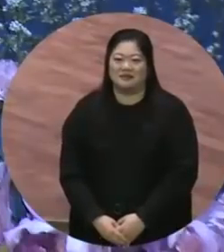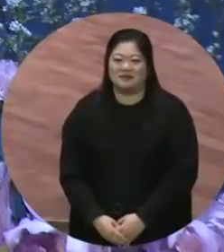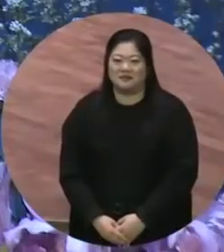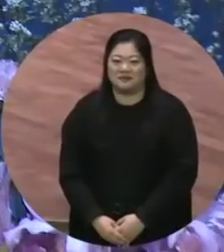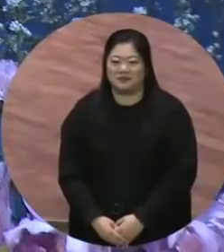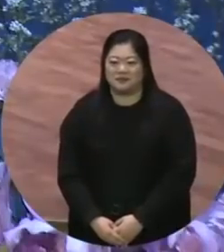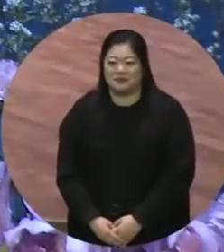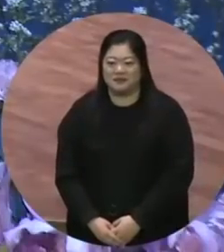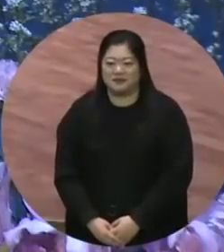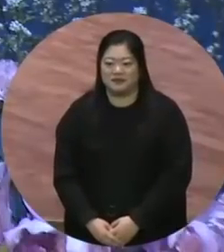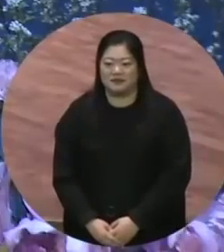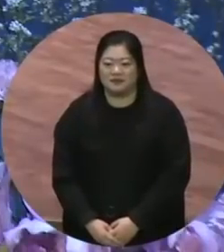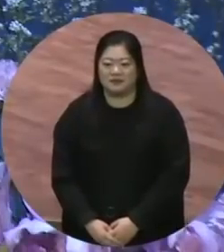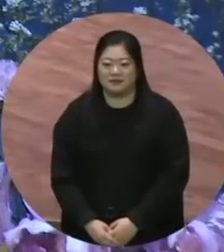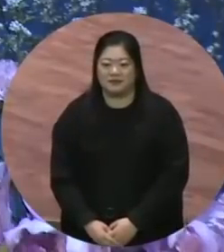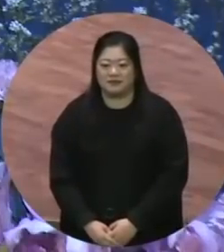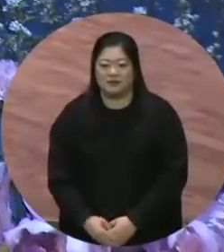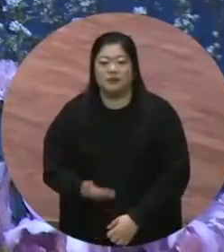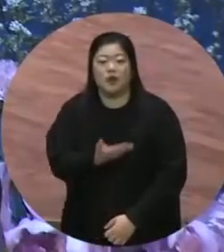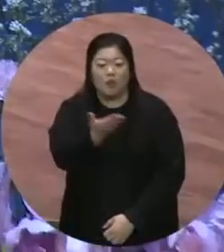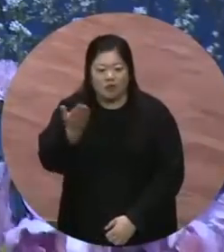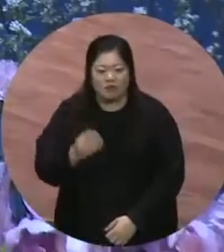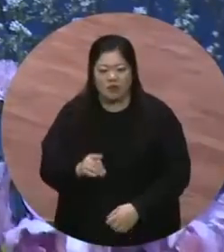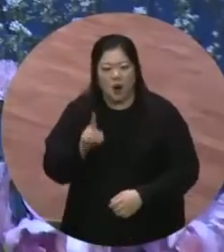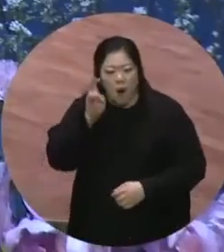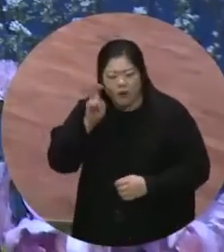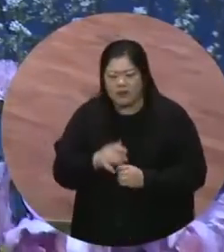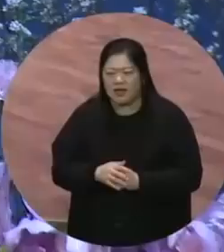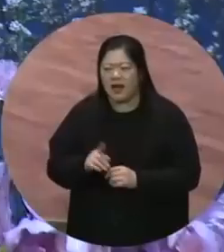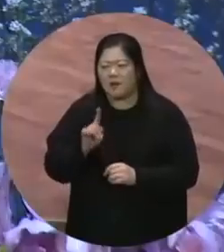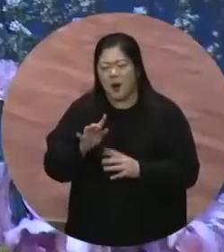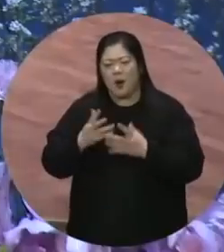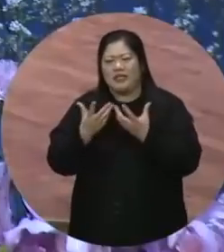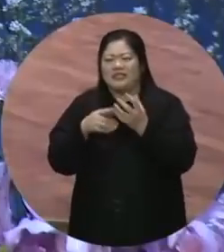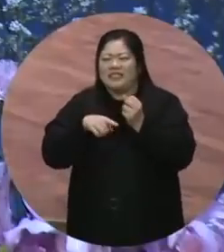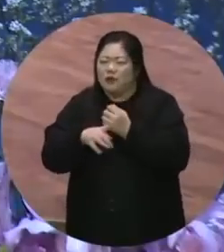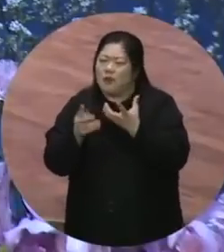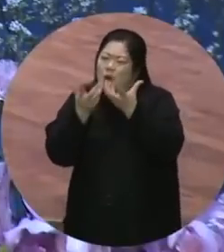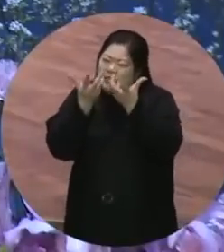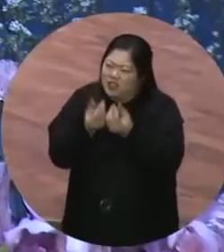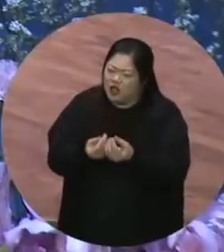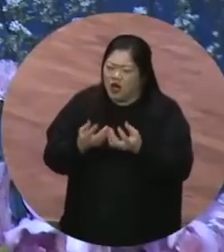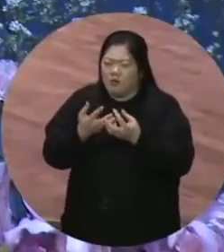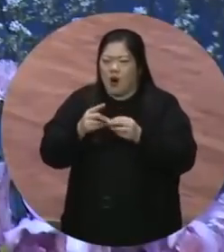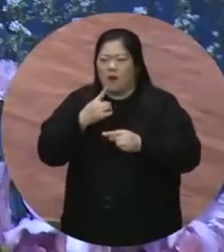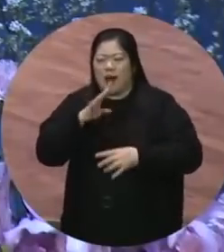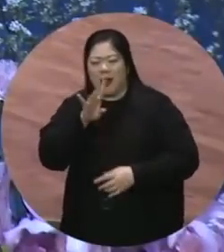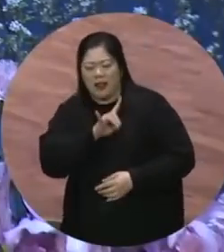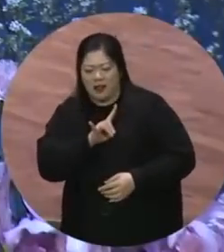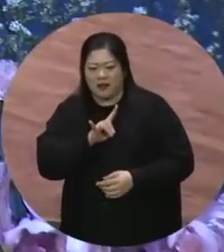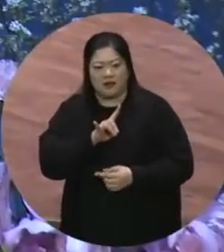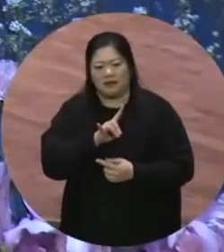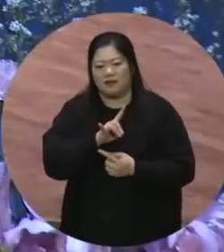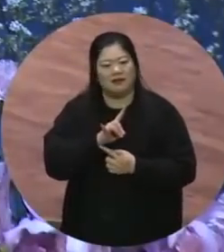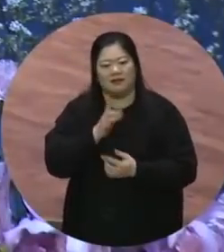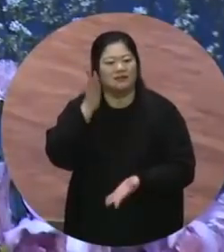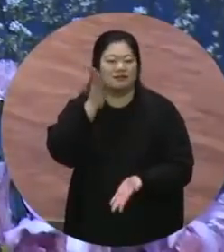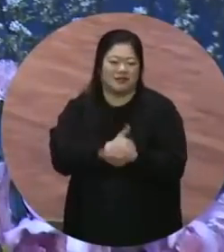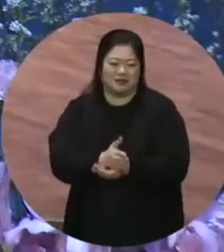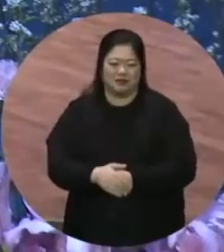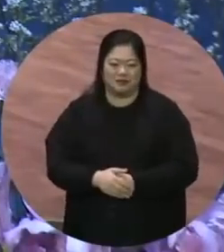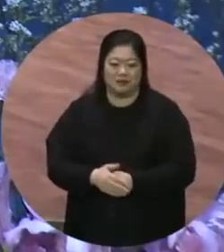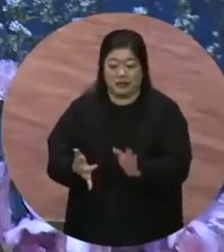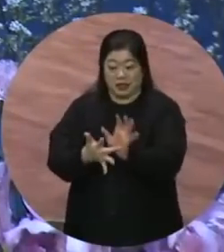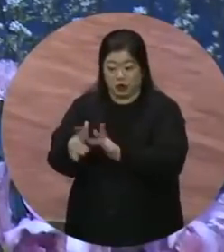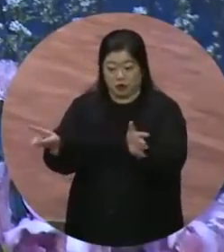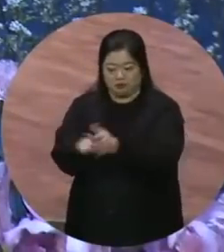여러분에게 이유 없어요. 이유를 대면 안 돼요. 자유하십니까? 네. 참 자유하십니까? 네. 어디서